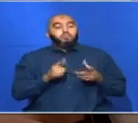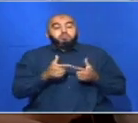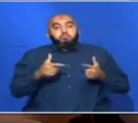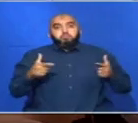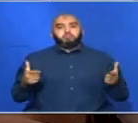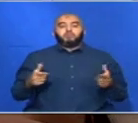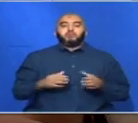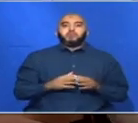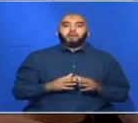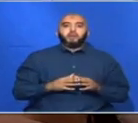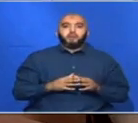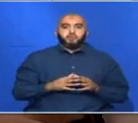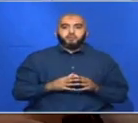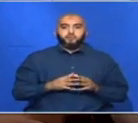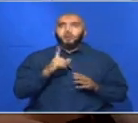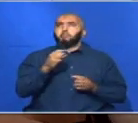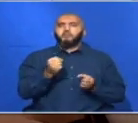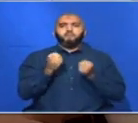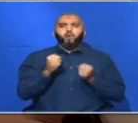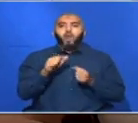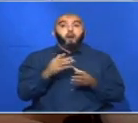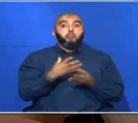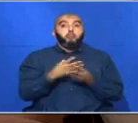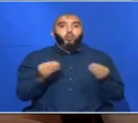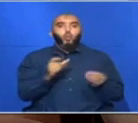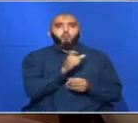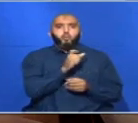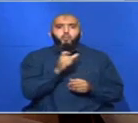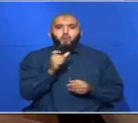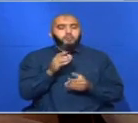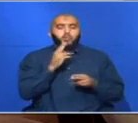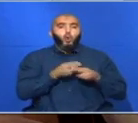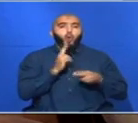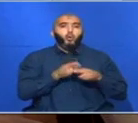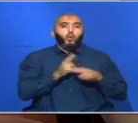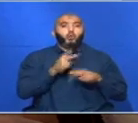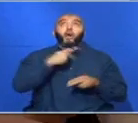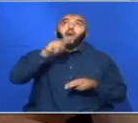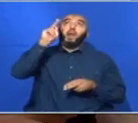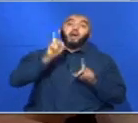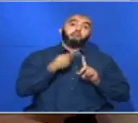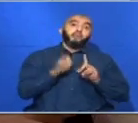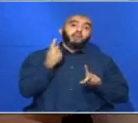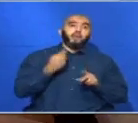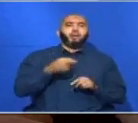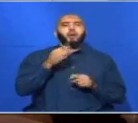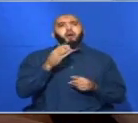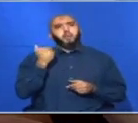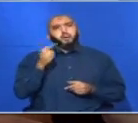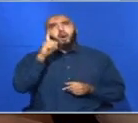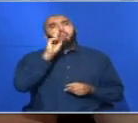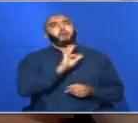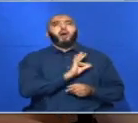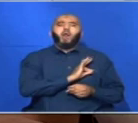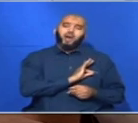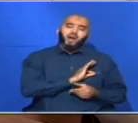هو المميت هو المعز هو المذل هو الذي هو الذي يرحم هو الذي ينفع هو